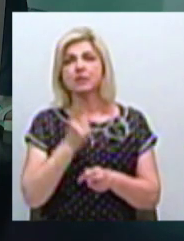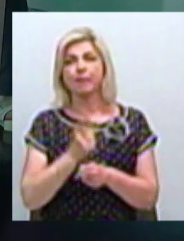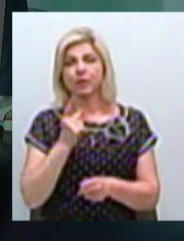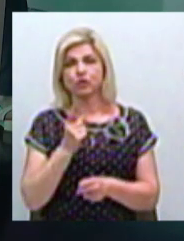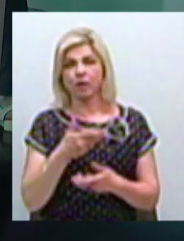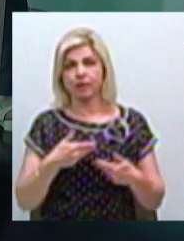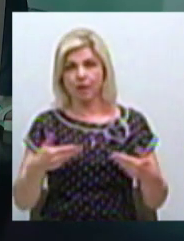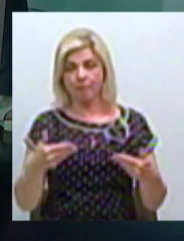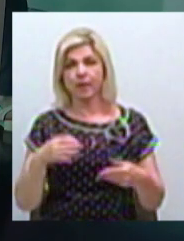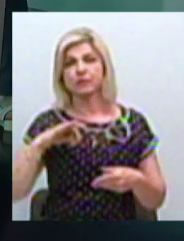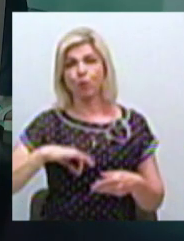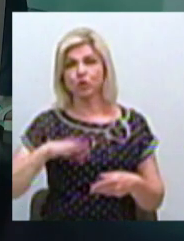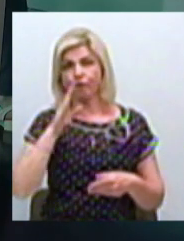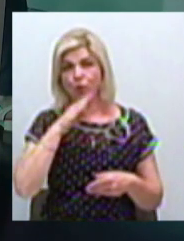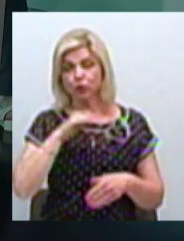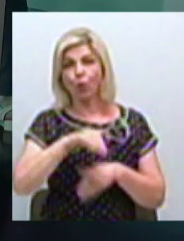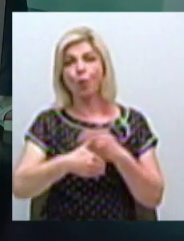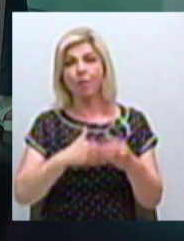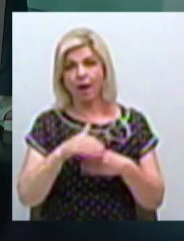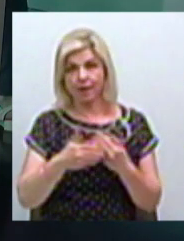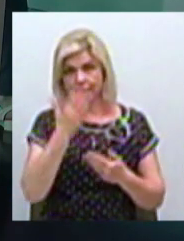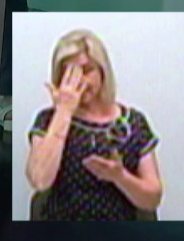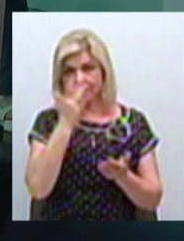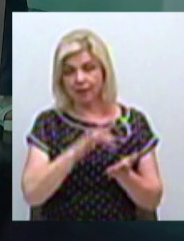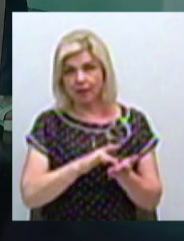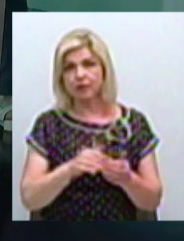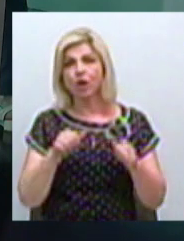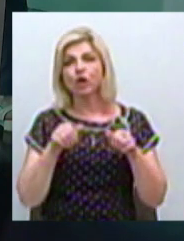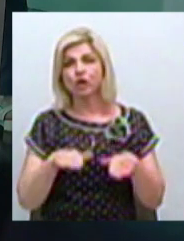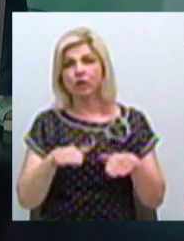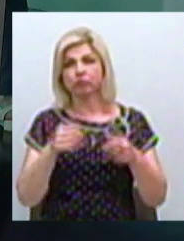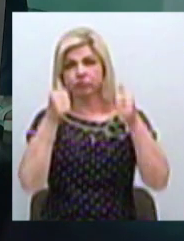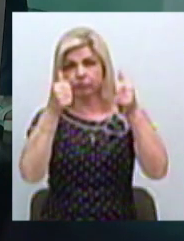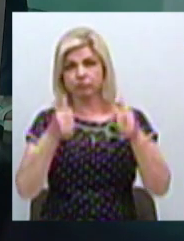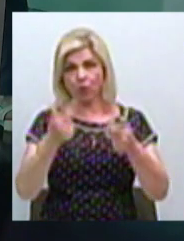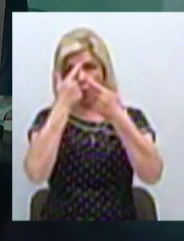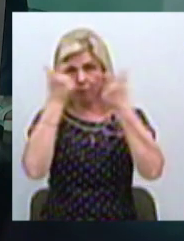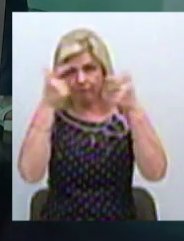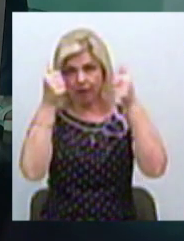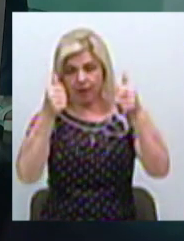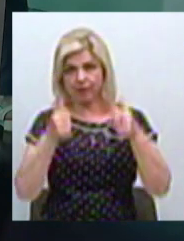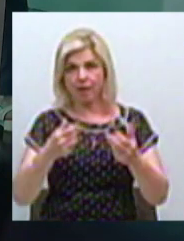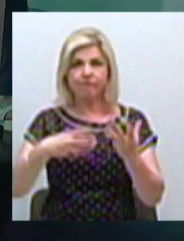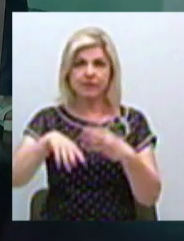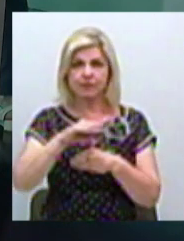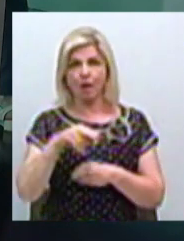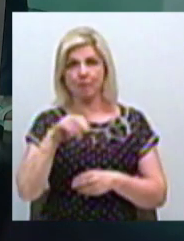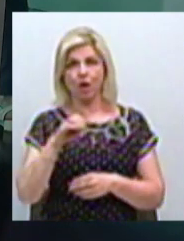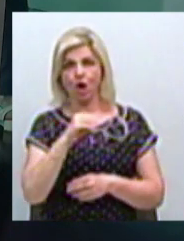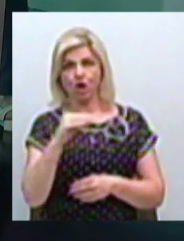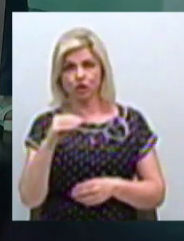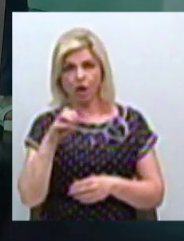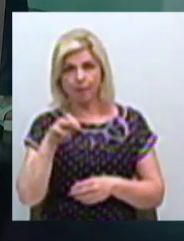запрещает нам использовать воду в купальных целях, вывешивается объявление на всех пляжах о том, что в связи